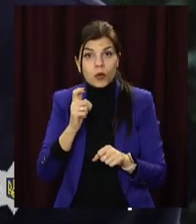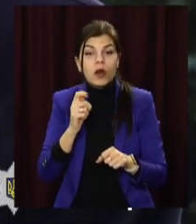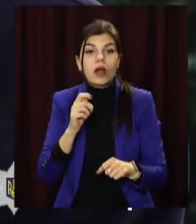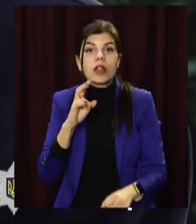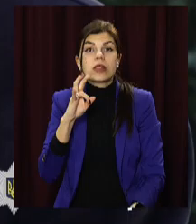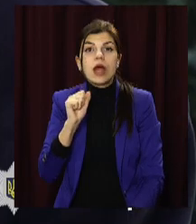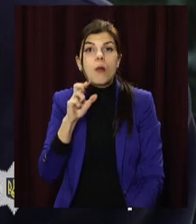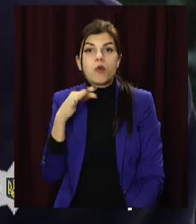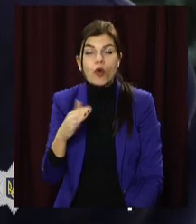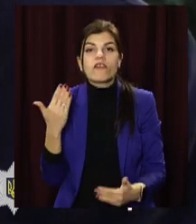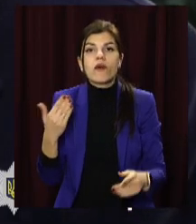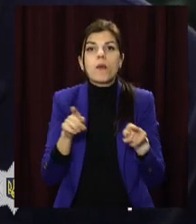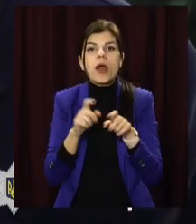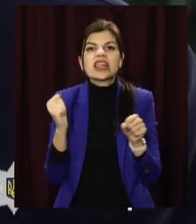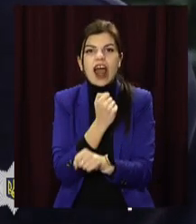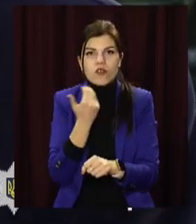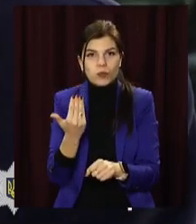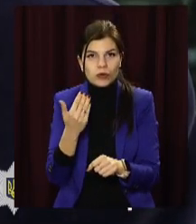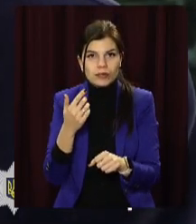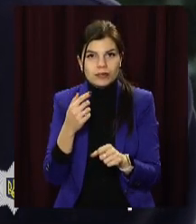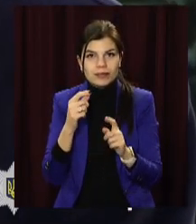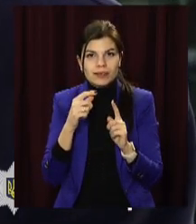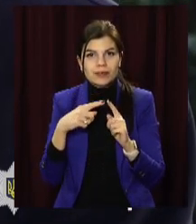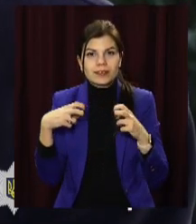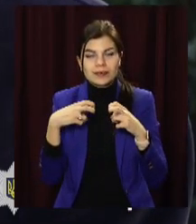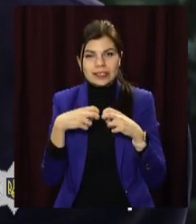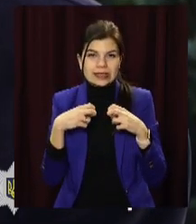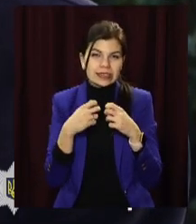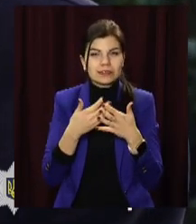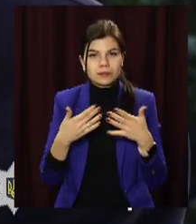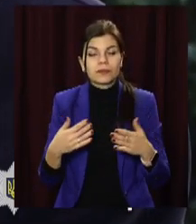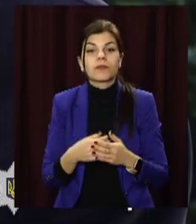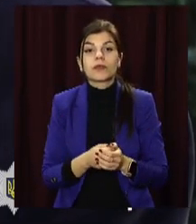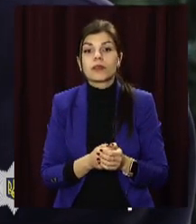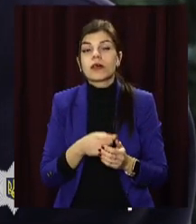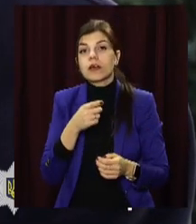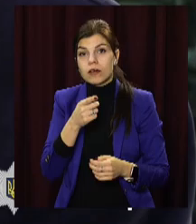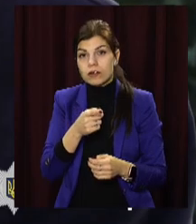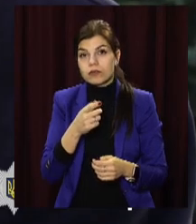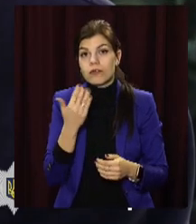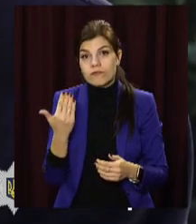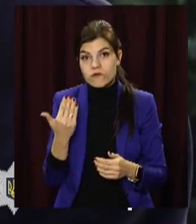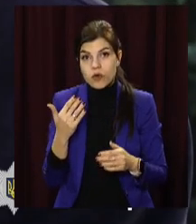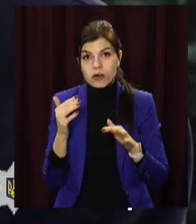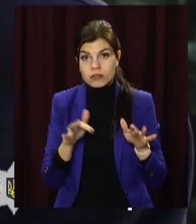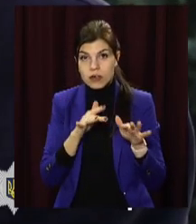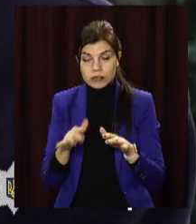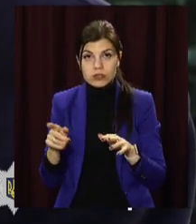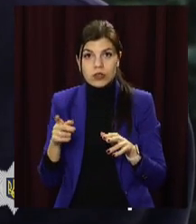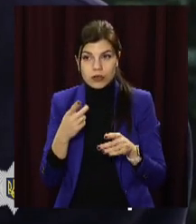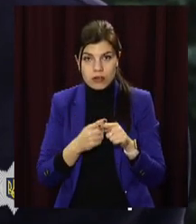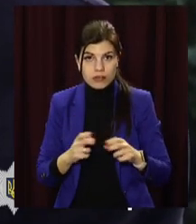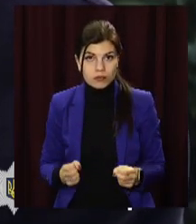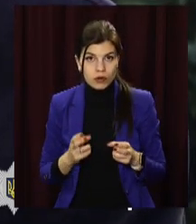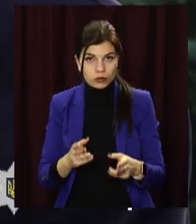набоями травматичної дії. Було проведено ряд оперативно-розшукових заходів, і його злочинна діяльність повністю задокументована,